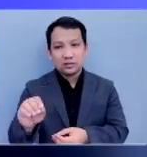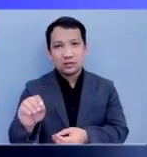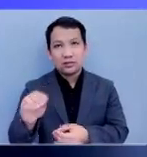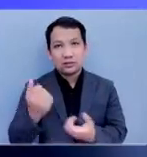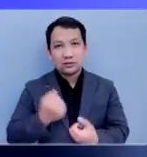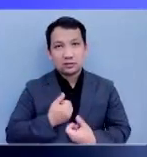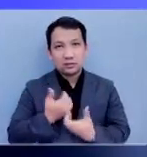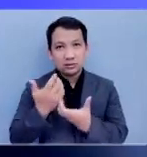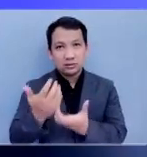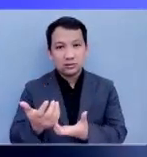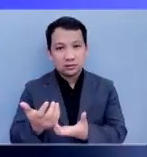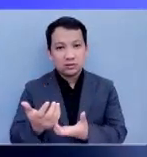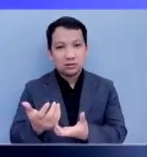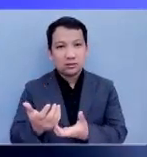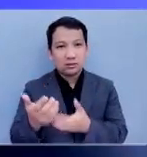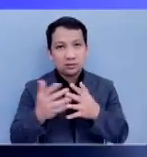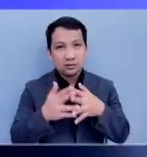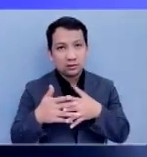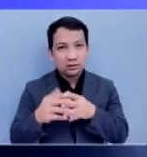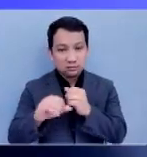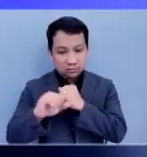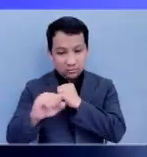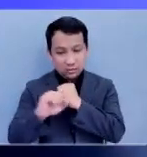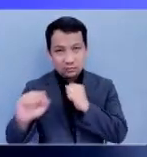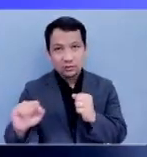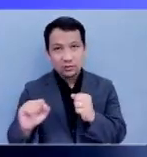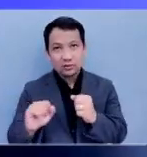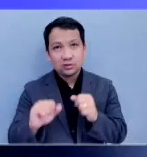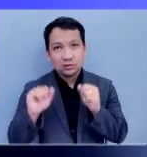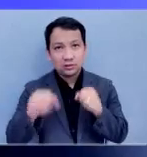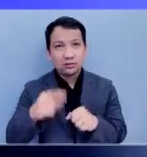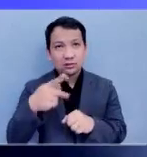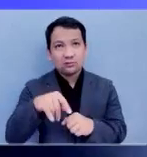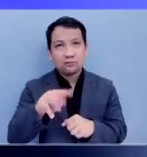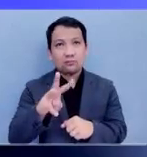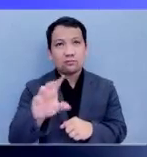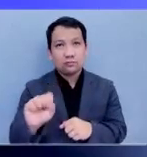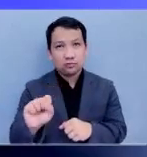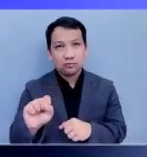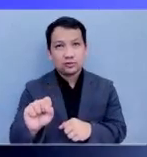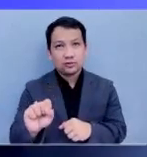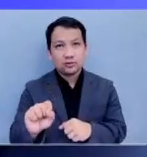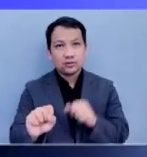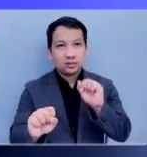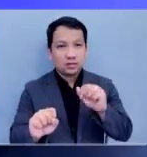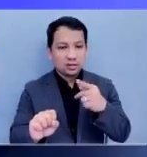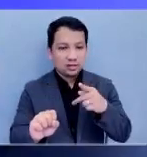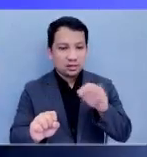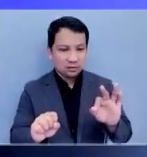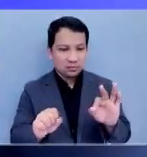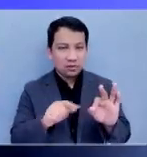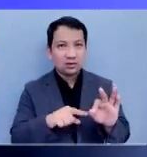sa animal rights protection, yung POS or yung AKF, no, Animal Kingdom Foundation. So